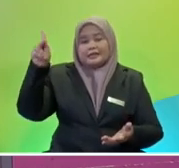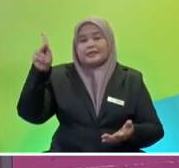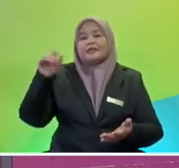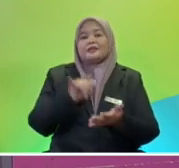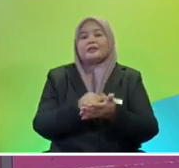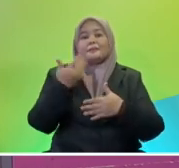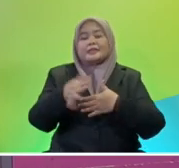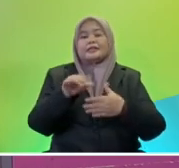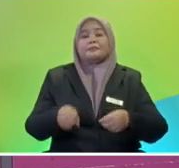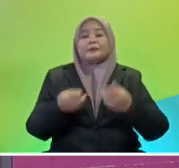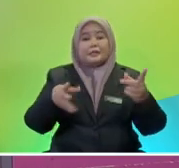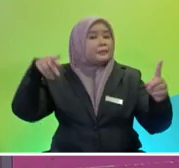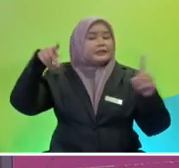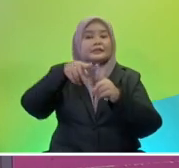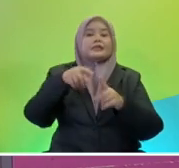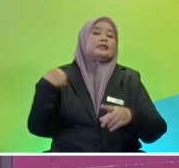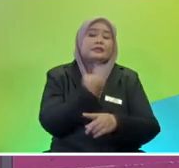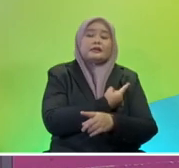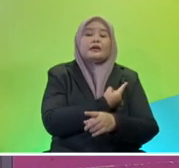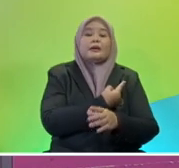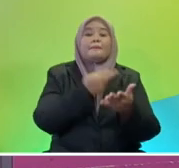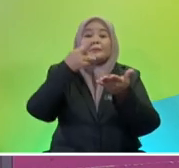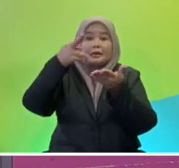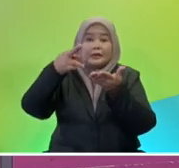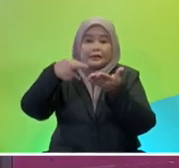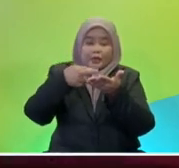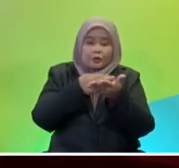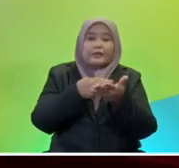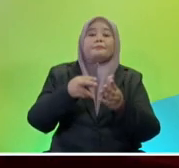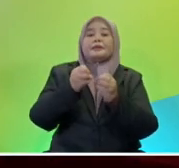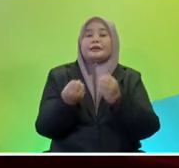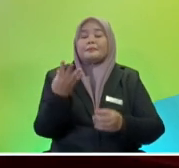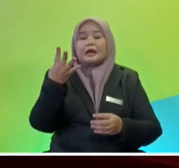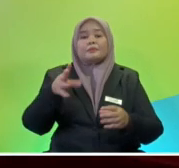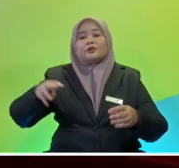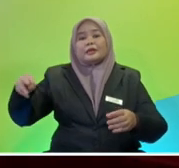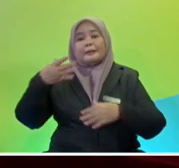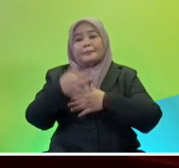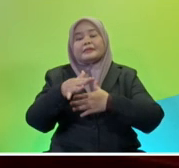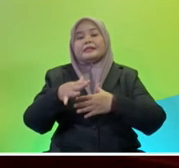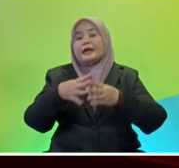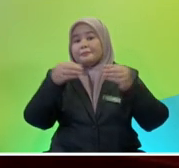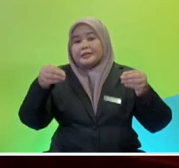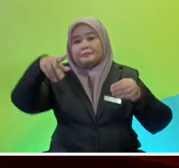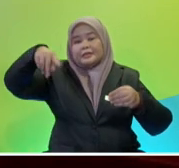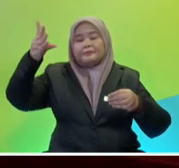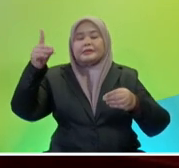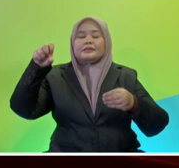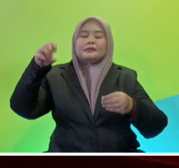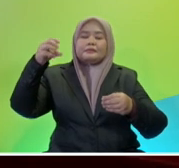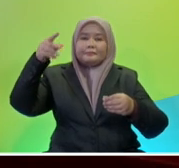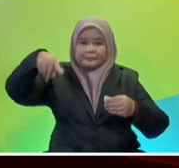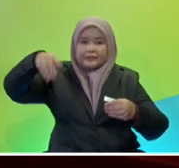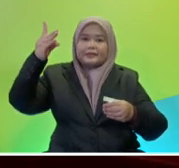prestasi maka barulah kita merekotkan perkembangan murid setelah selesai dilaksanakan dan seterusnya